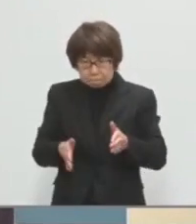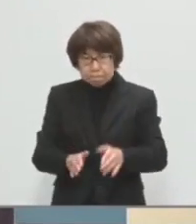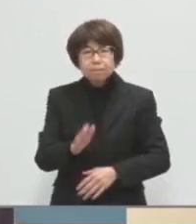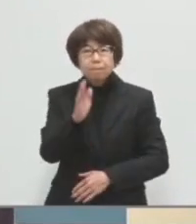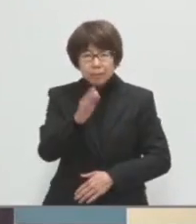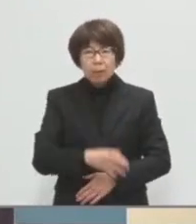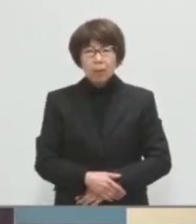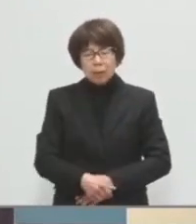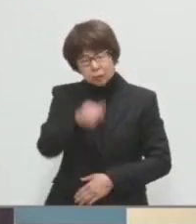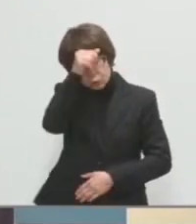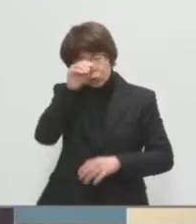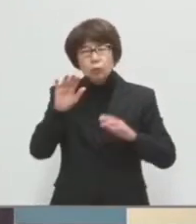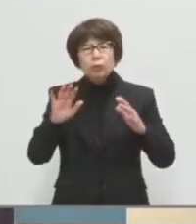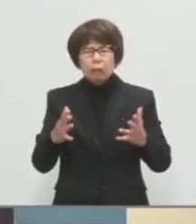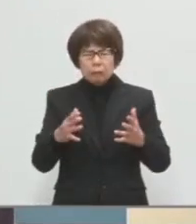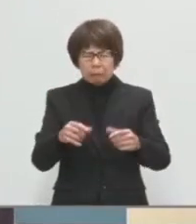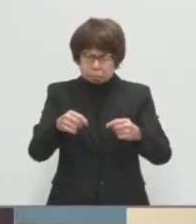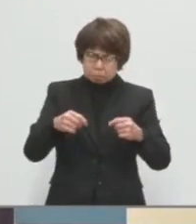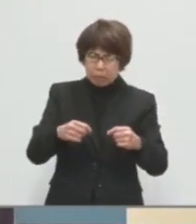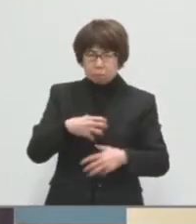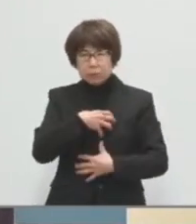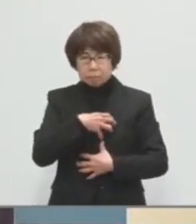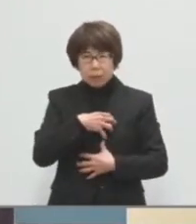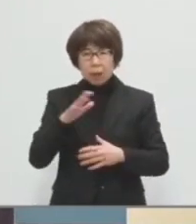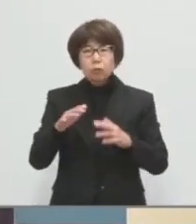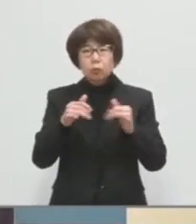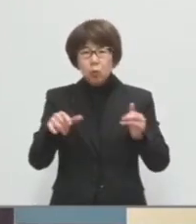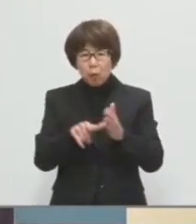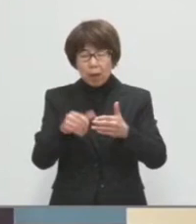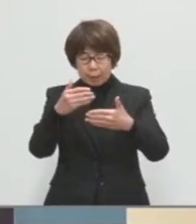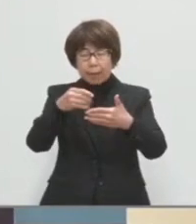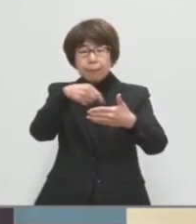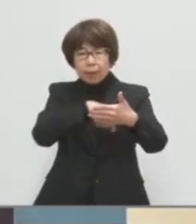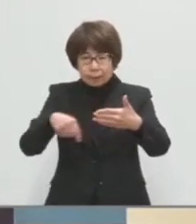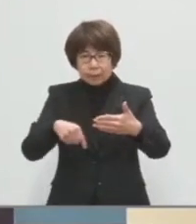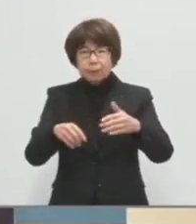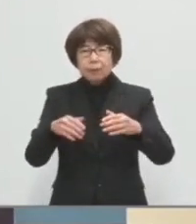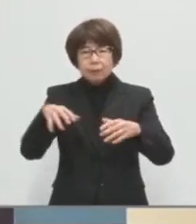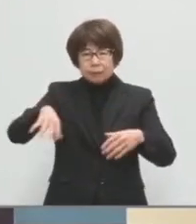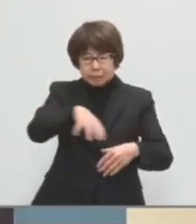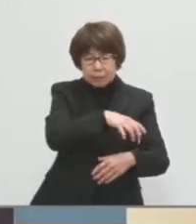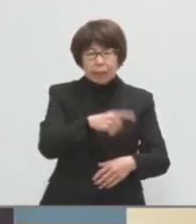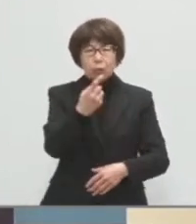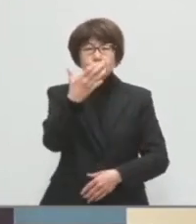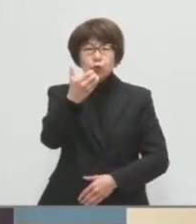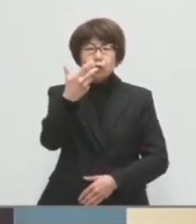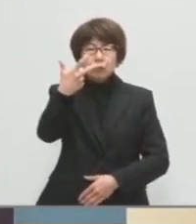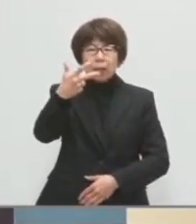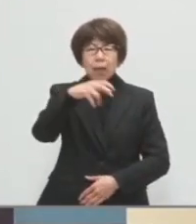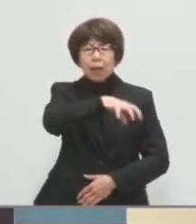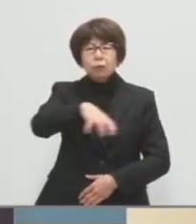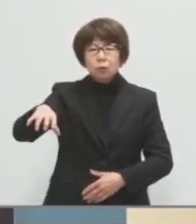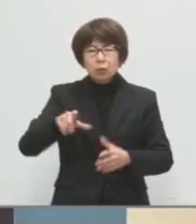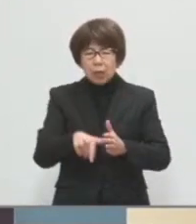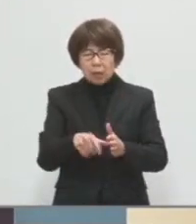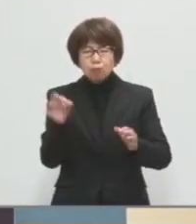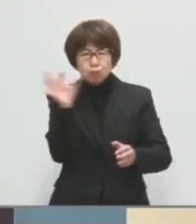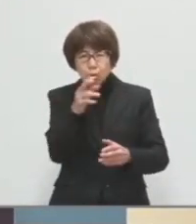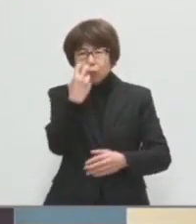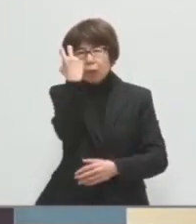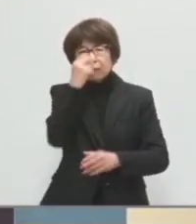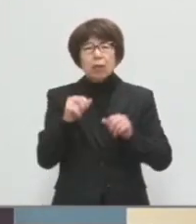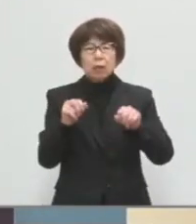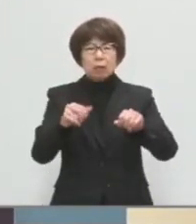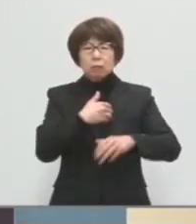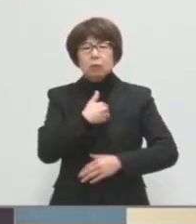ても感染の不安がある方につきましては県内現在197カ所で無料検査を行っておりますの